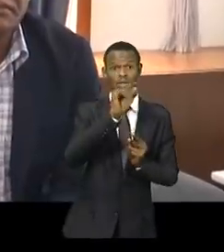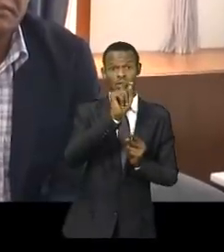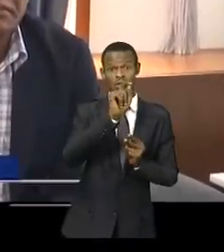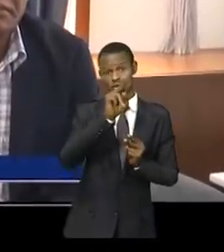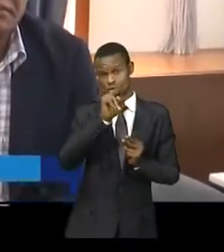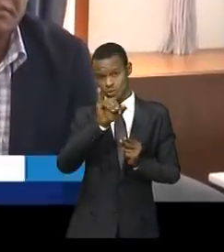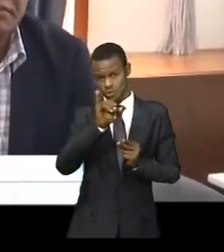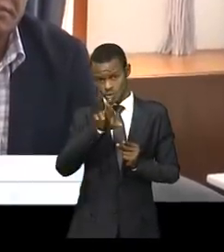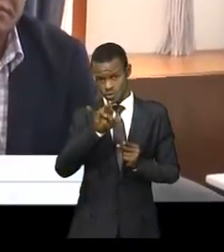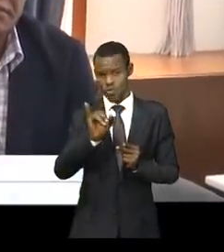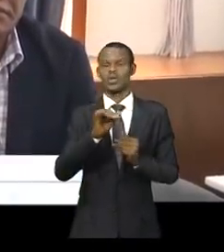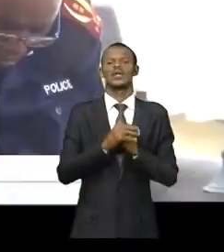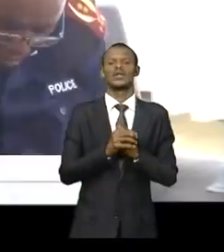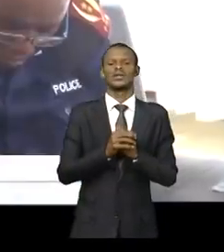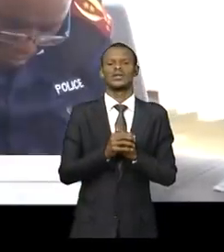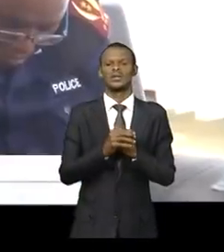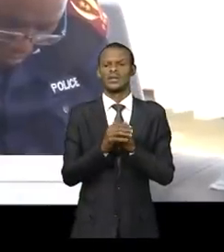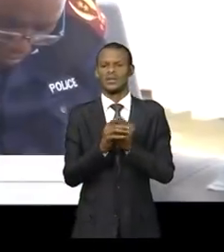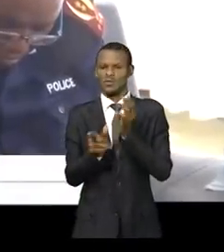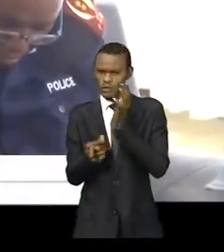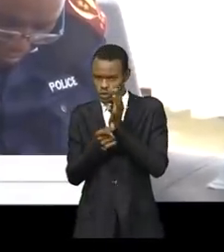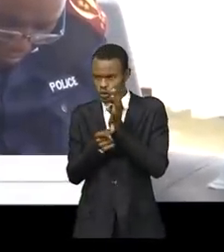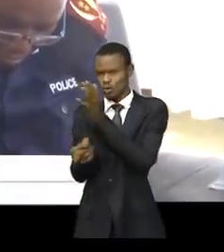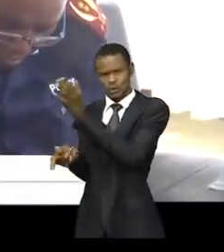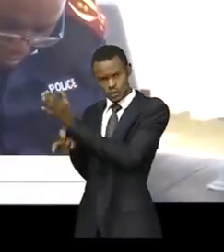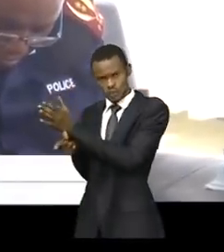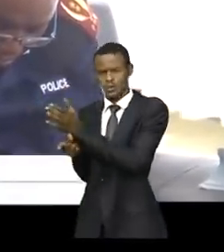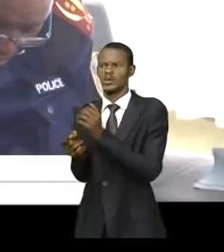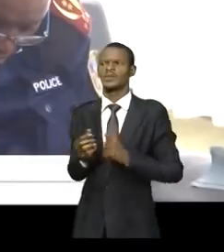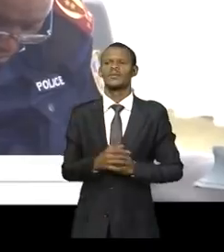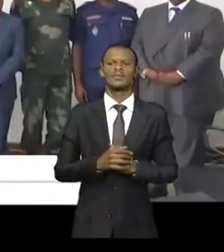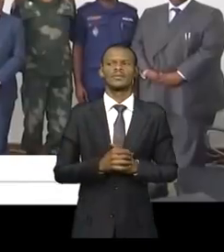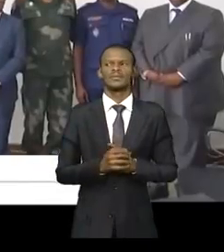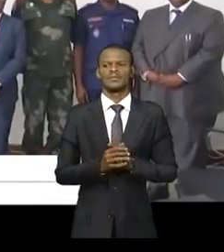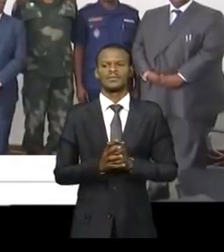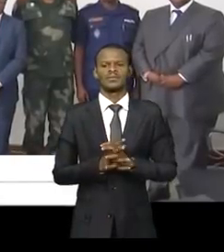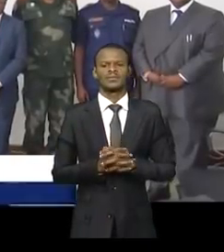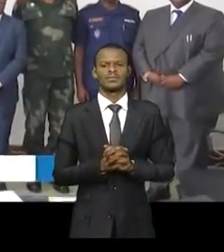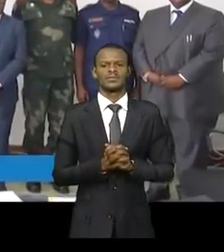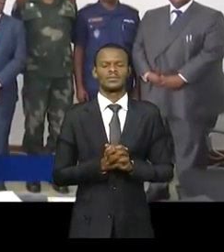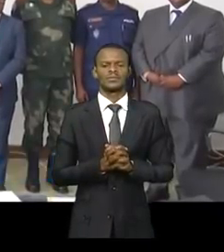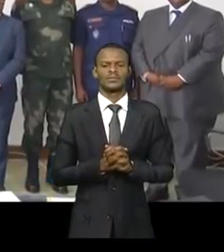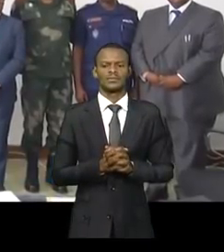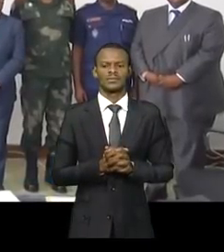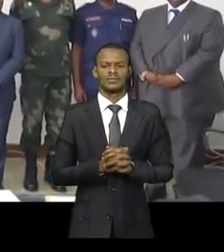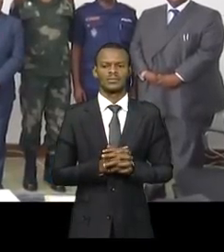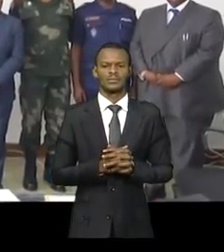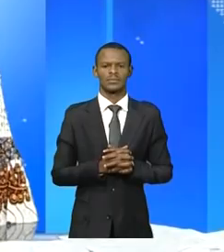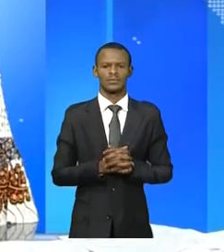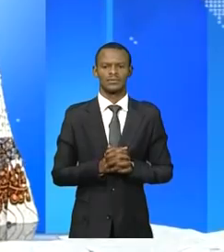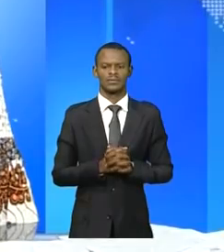a été nommé gouverneur de la province de l'Ituri avec comme vice-gouverneur le commissaire de la police Ekou Kalipopo.